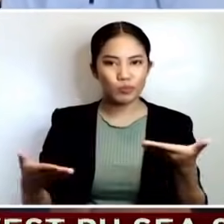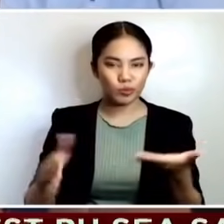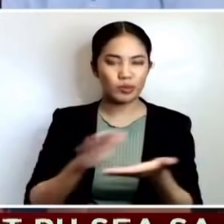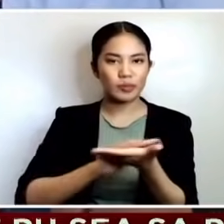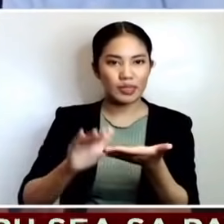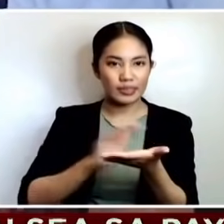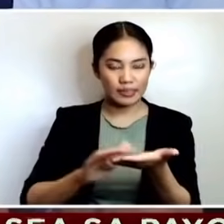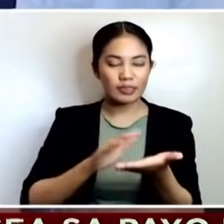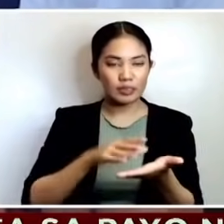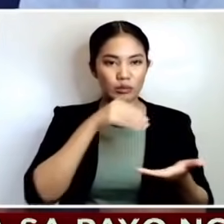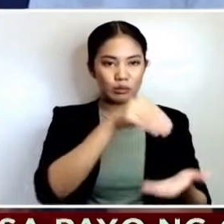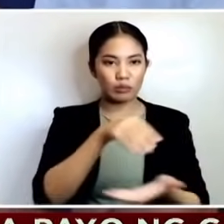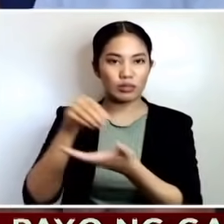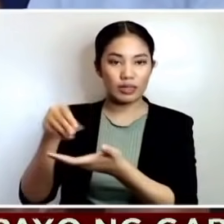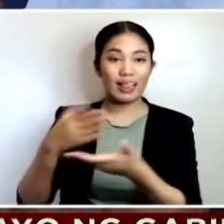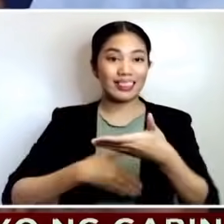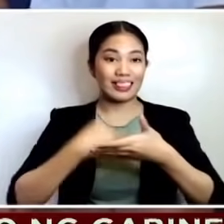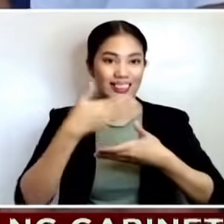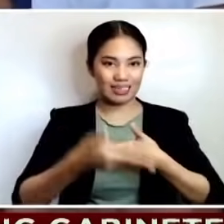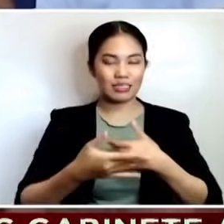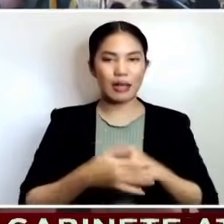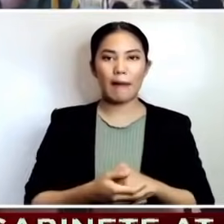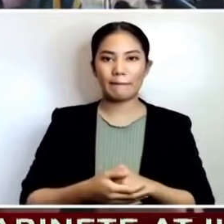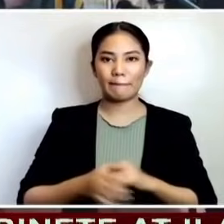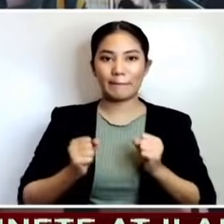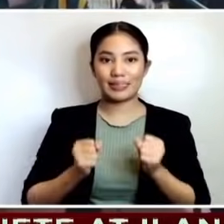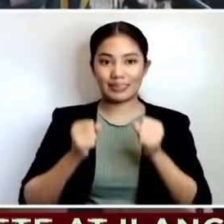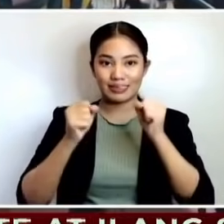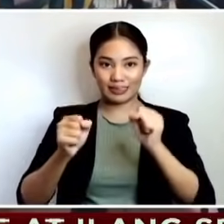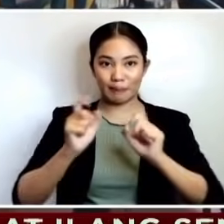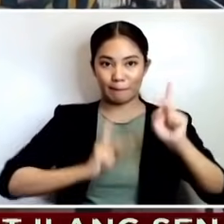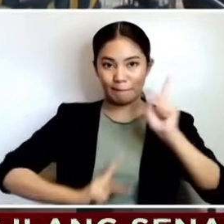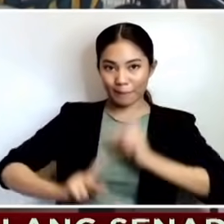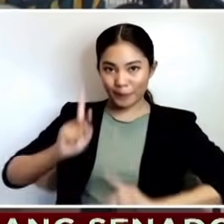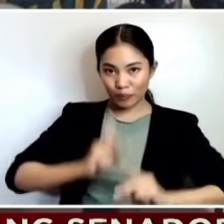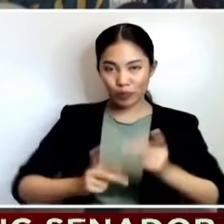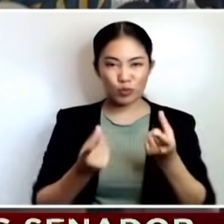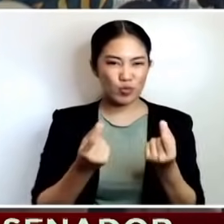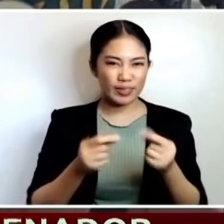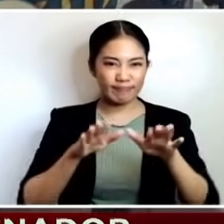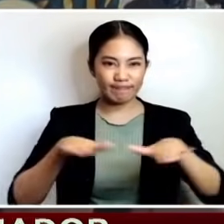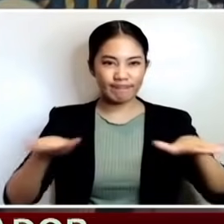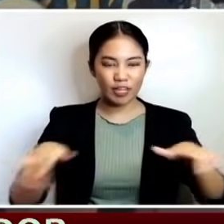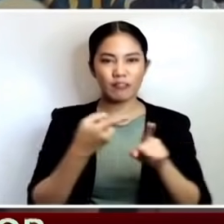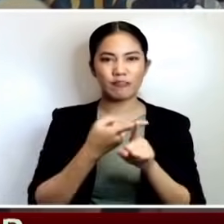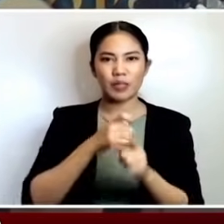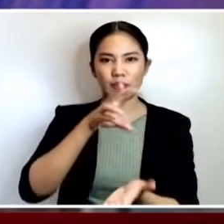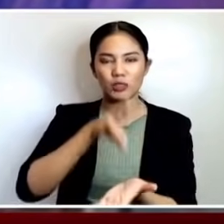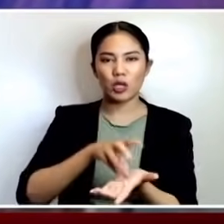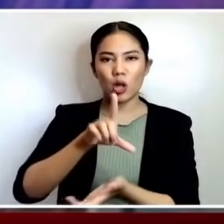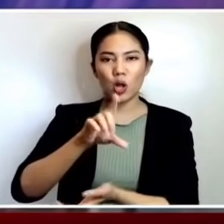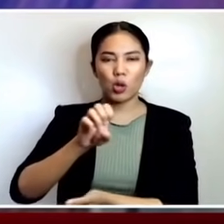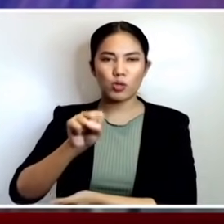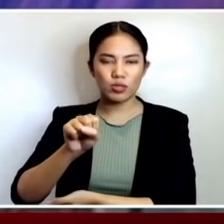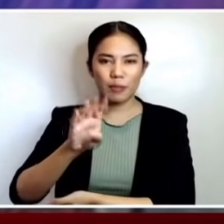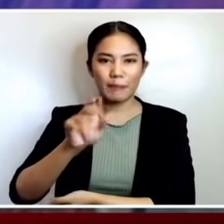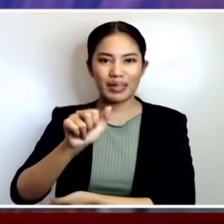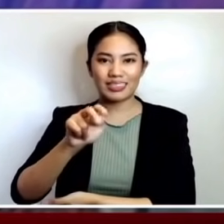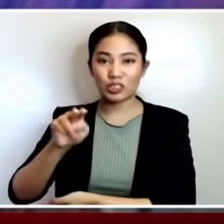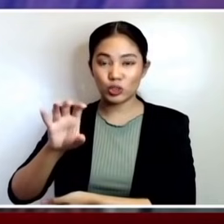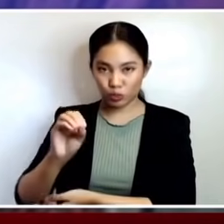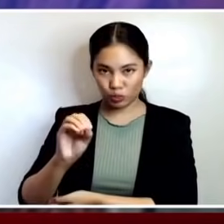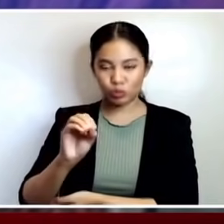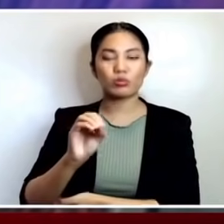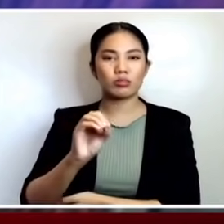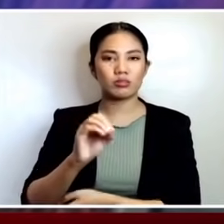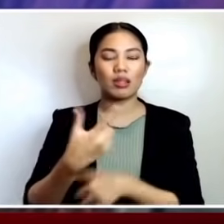Busking o street performance naman ang ginawa ng mga bata mula sa mga bayan ng Los Baños at Bay sa Laguna. Kwento ni Bayan Patroller